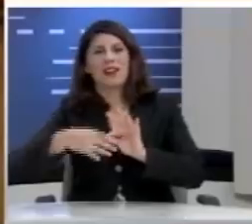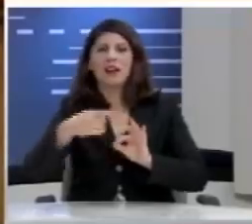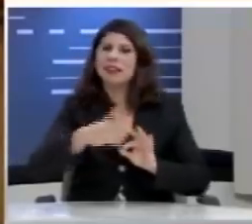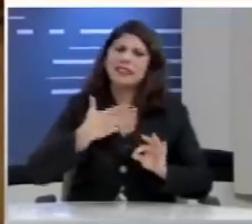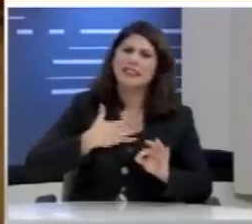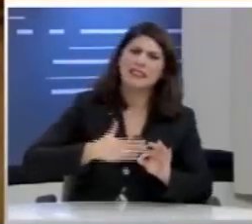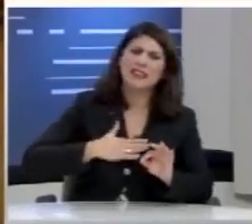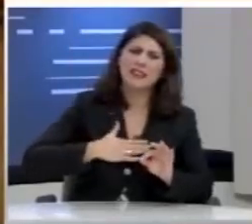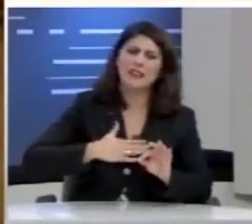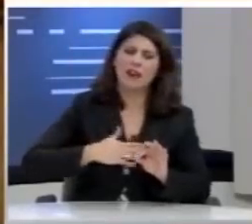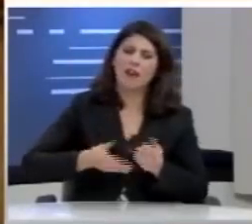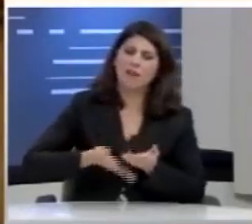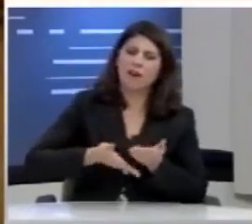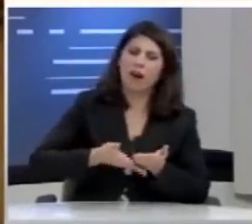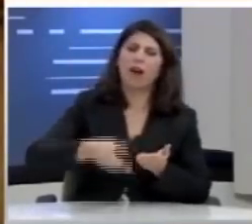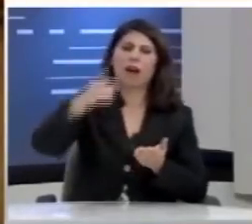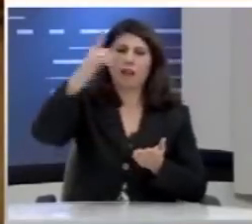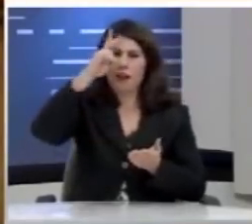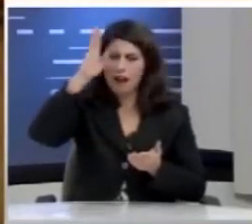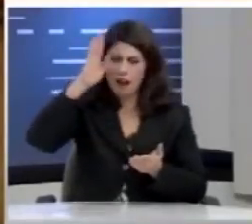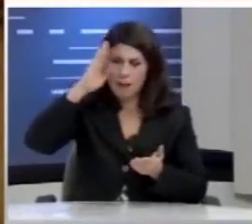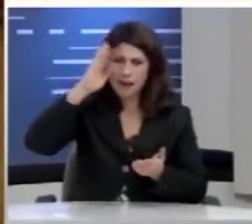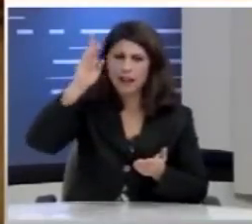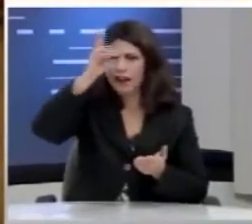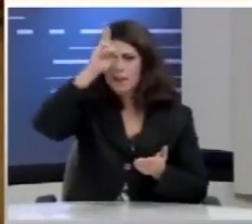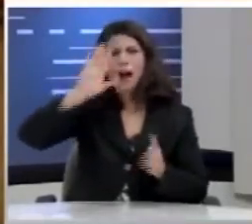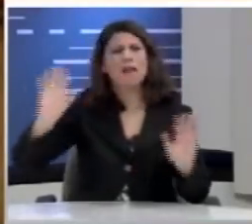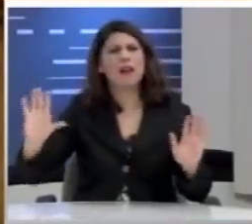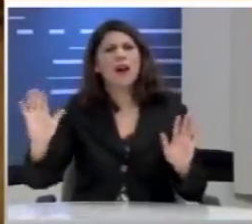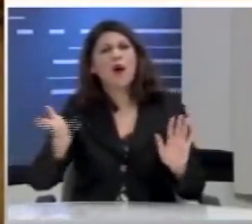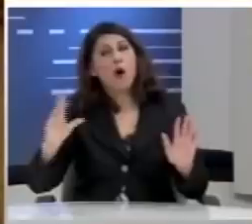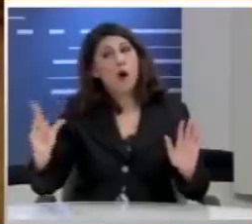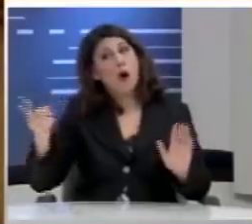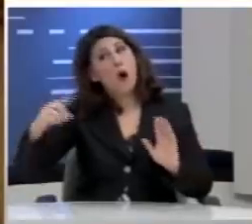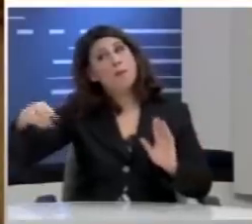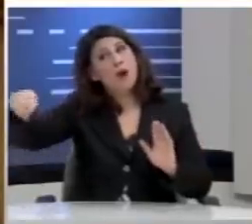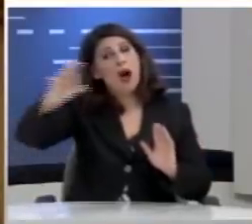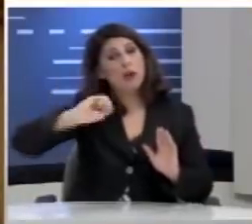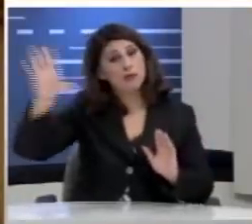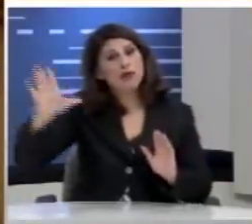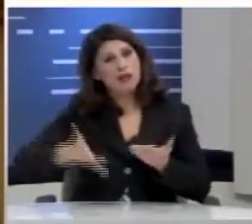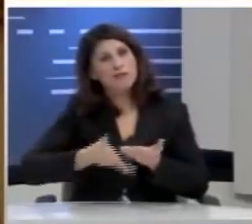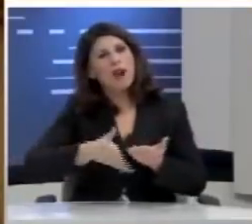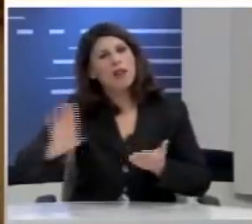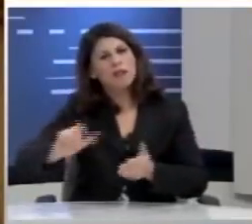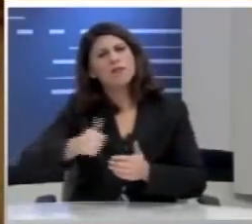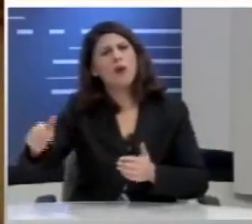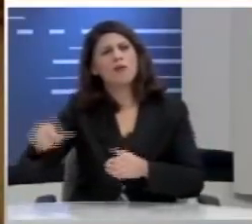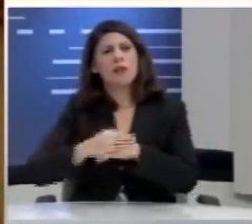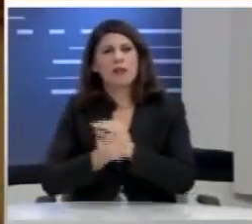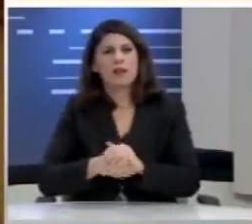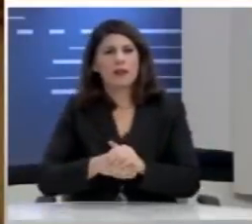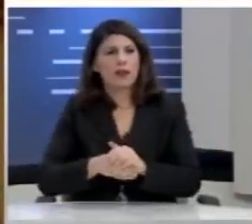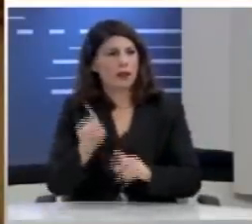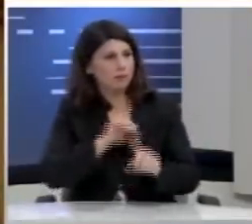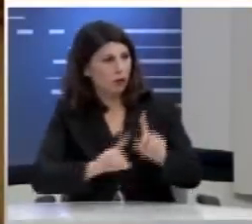θεραπενίδες των Αμερικάνων, της Γερμανίας και ό,τι άλλο ήθελε προκύψει. Ποιος λοιπόν να σας δώσει